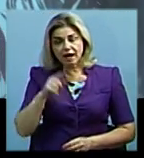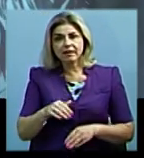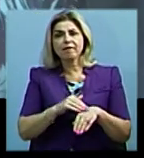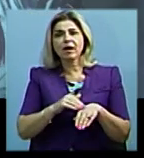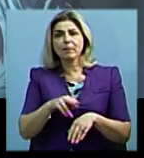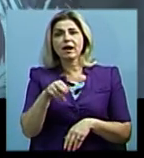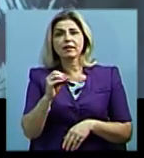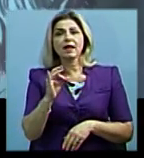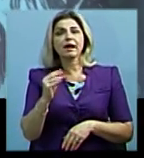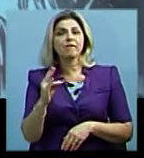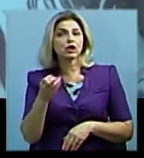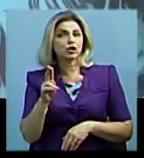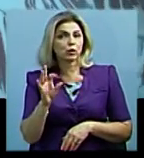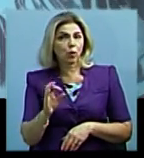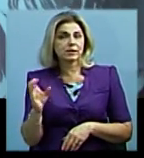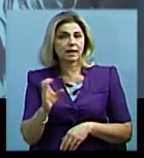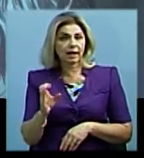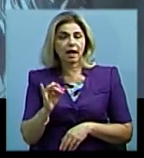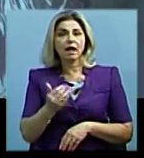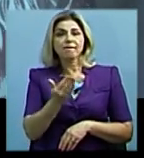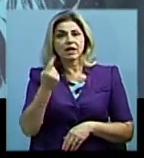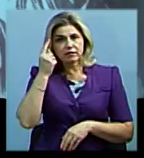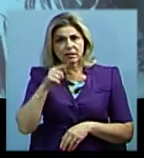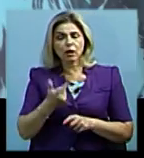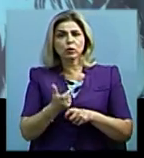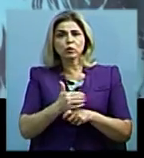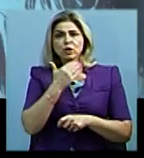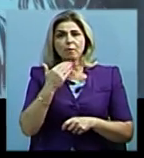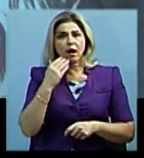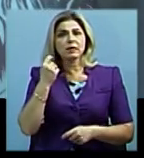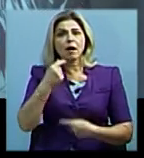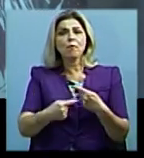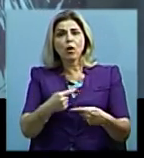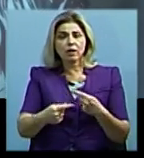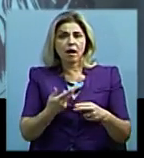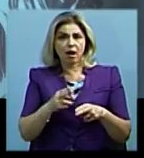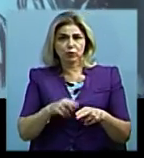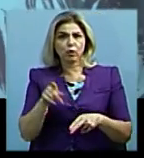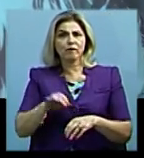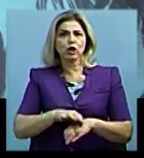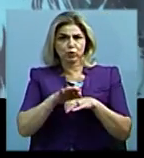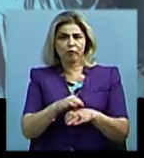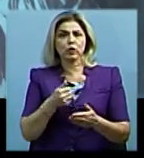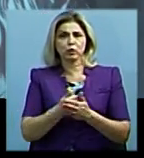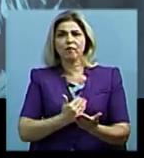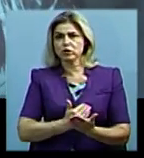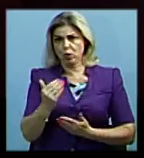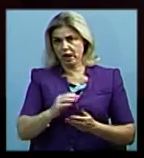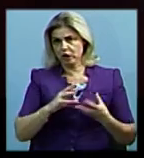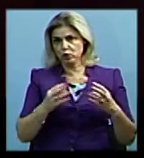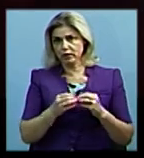Сергій, який зараз працює, і дуже багато поколінь, яких він виховував і довів до високих